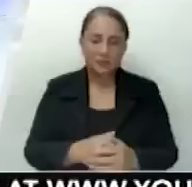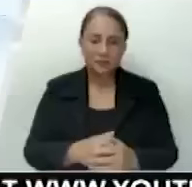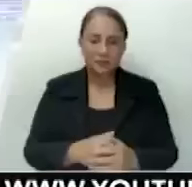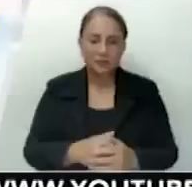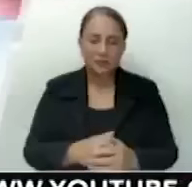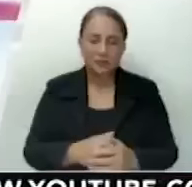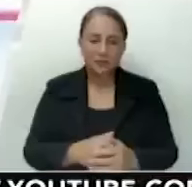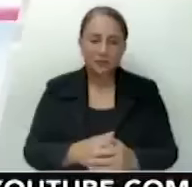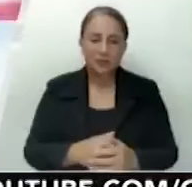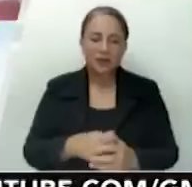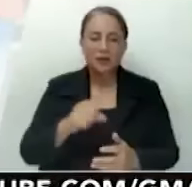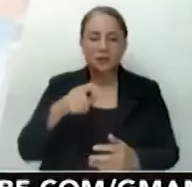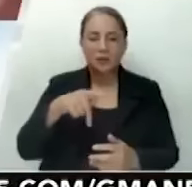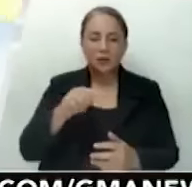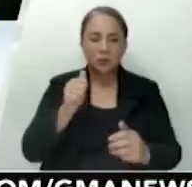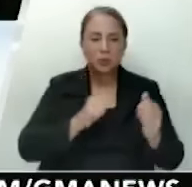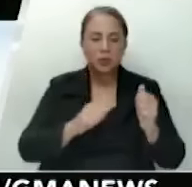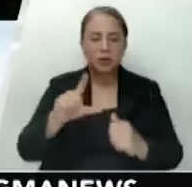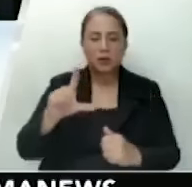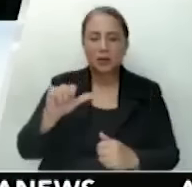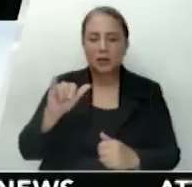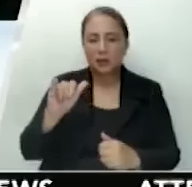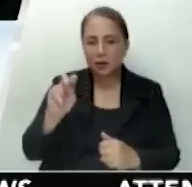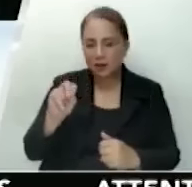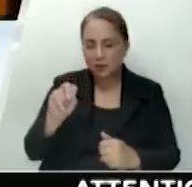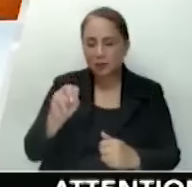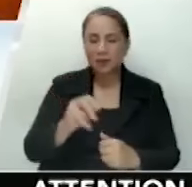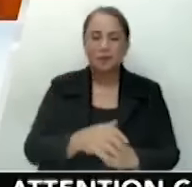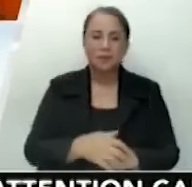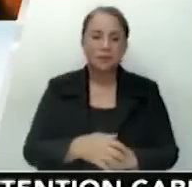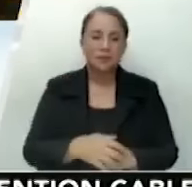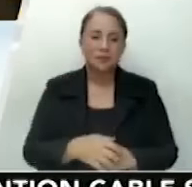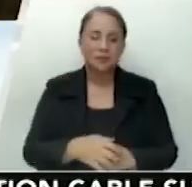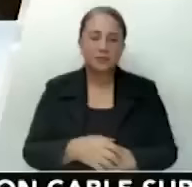Sparkle artist Lian Valentin.